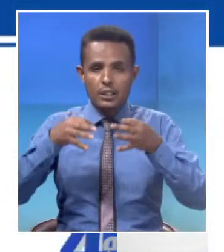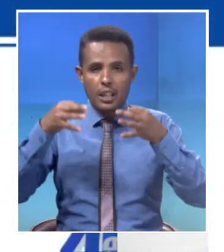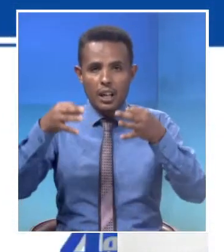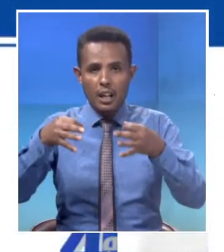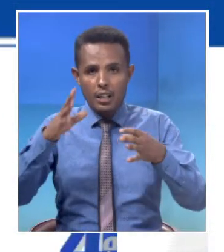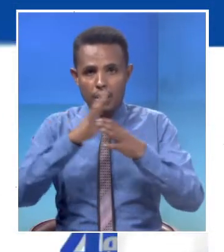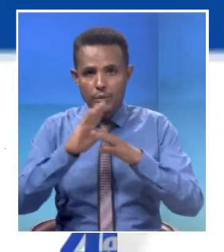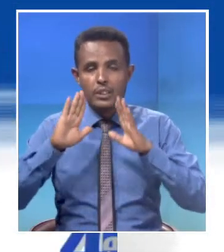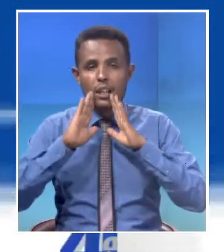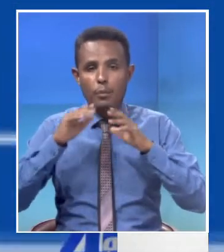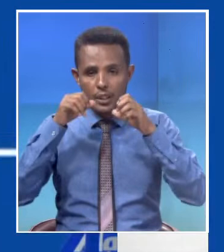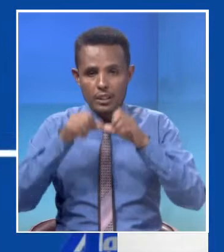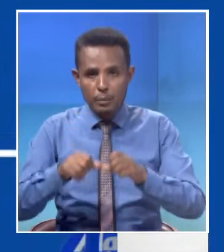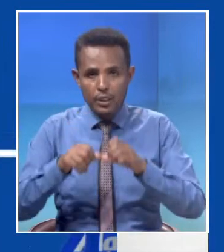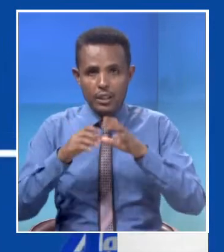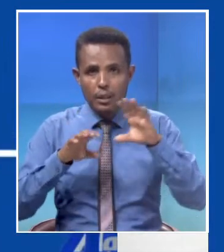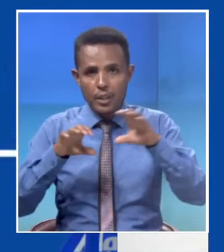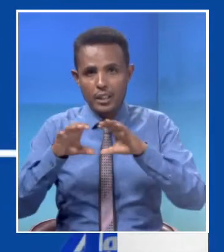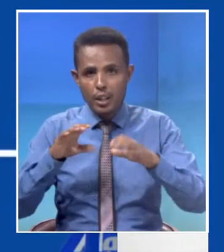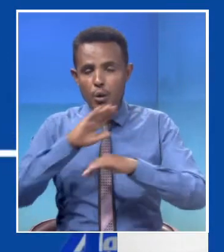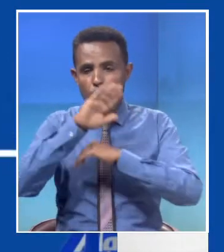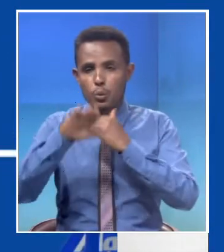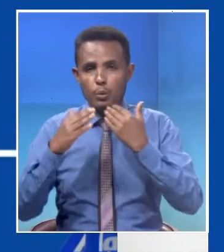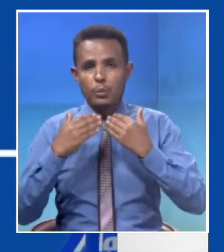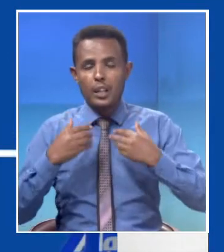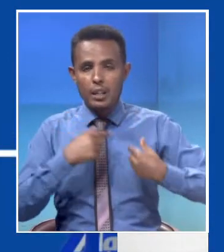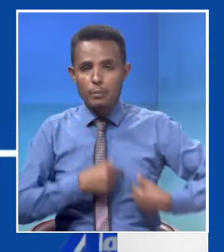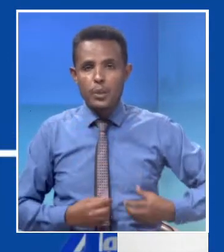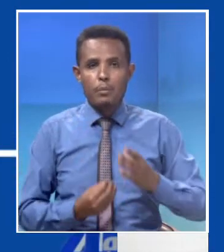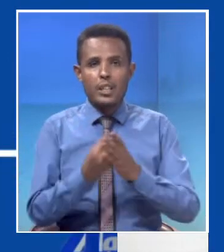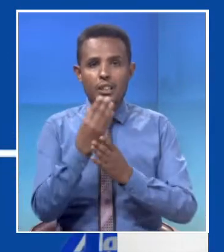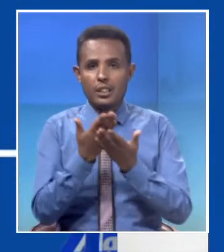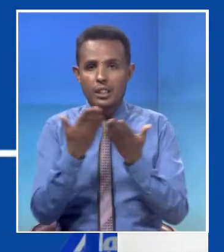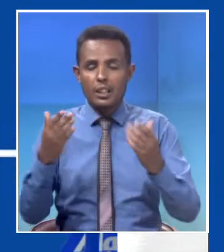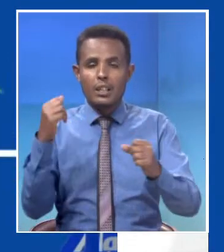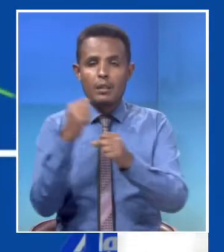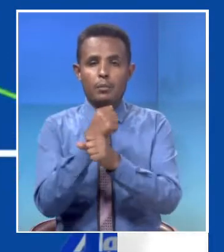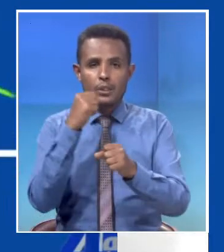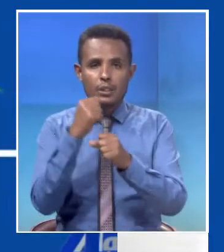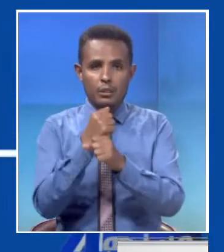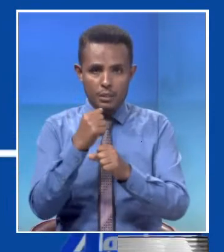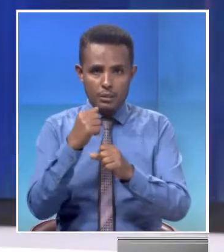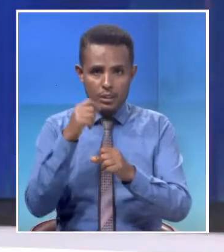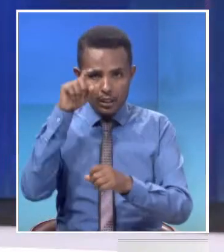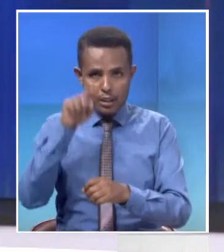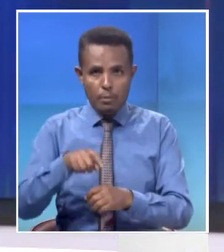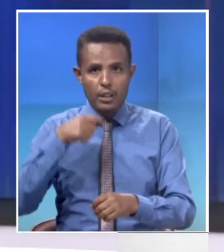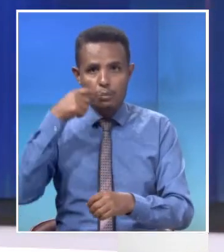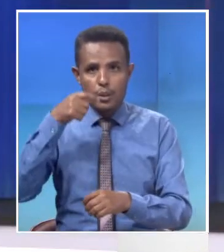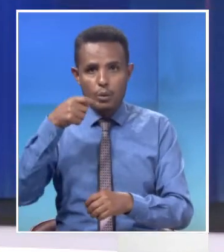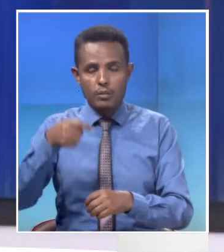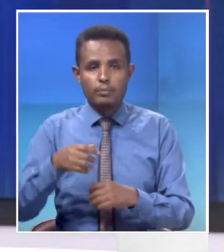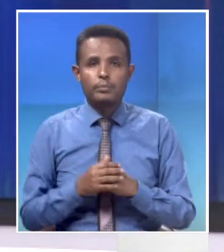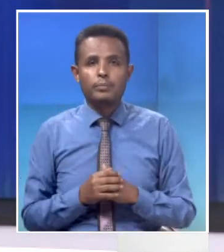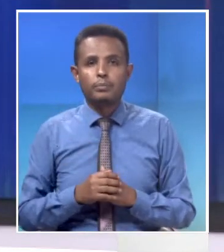ለማቆየት ሁሉም አካል ከልብ በመነጨ እምነትና ፍላጎት ሊሰራ ይገባልም ብለዋል። የልብ ህክምና